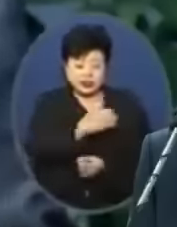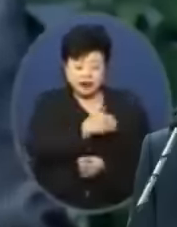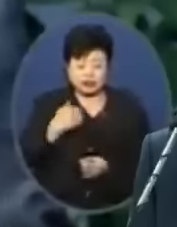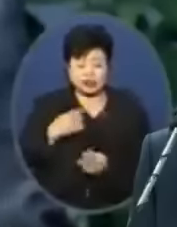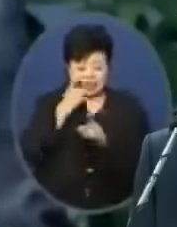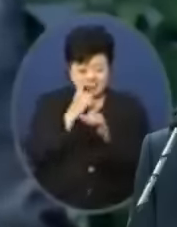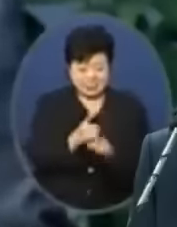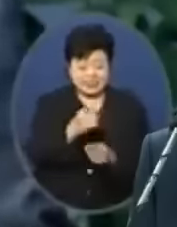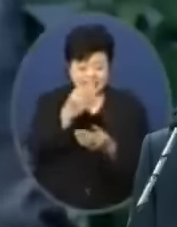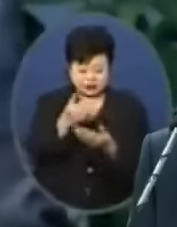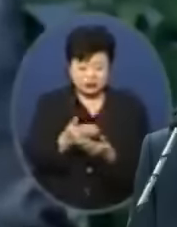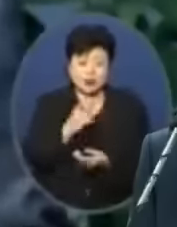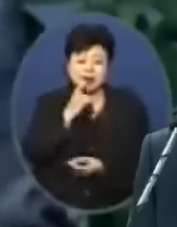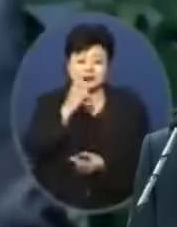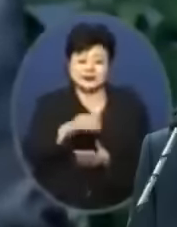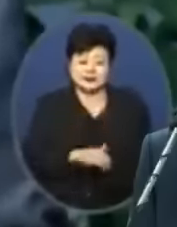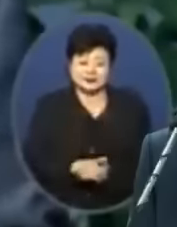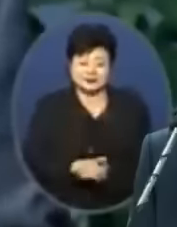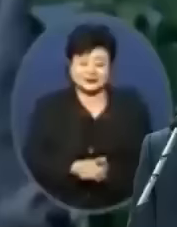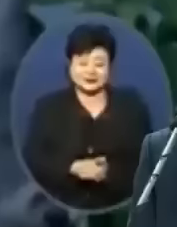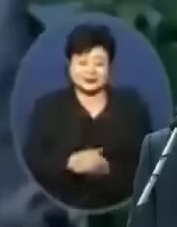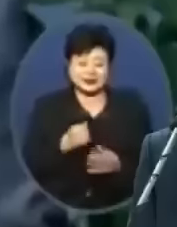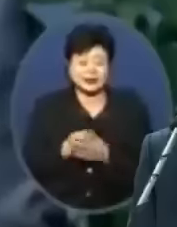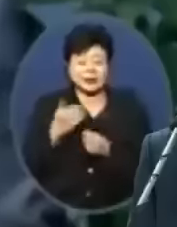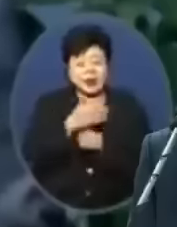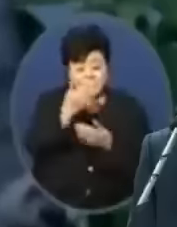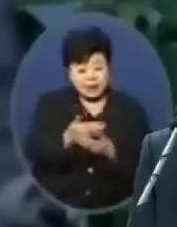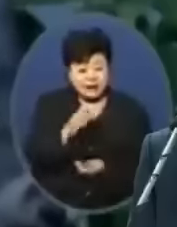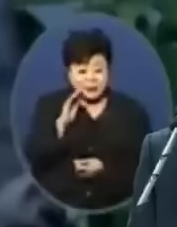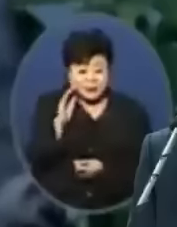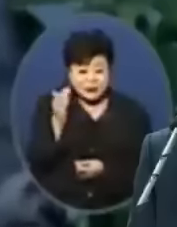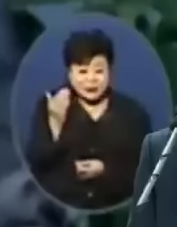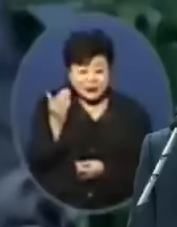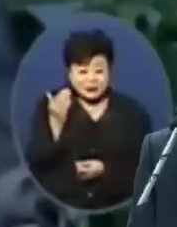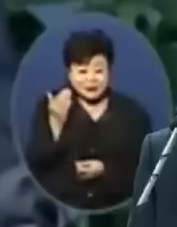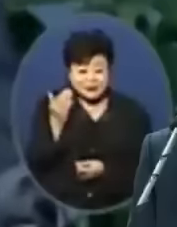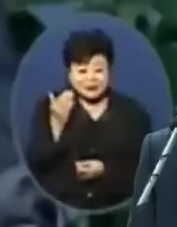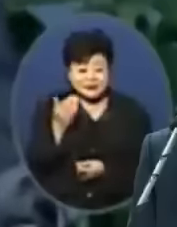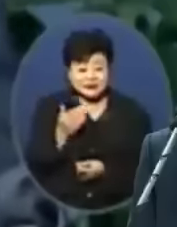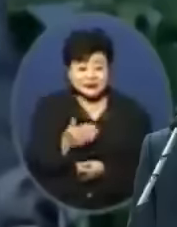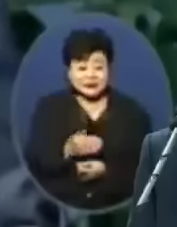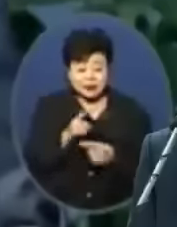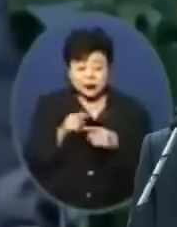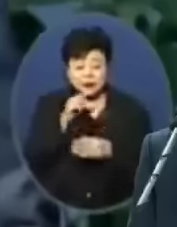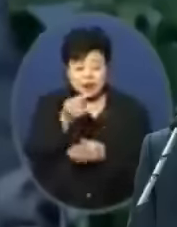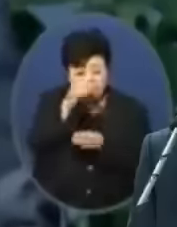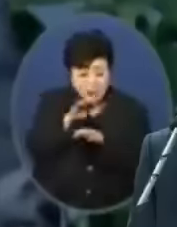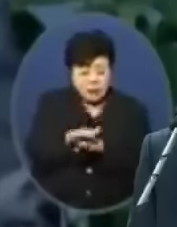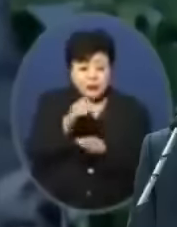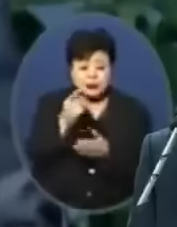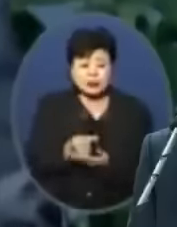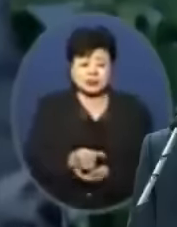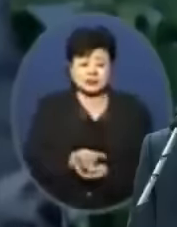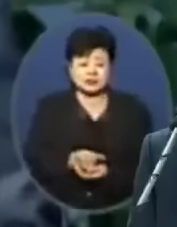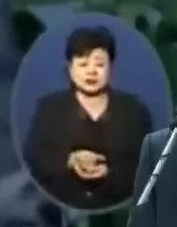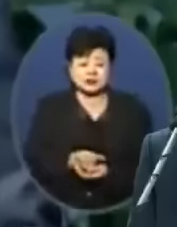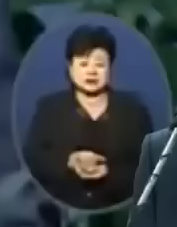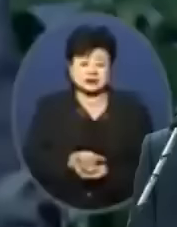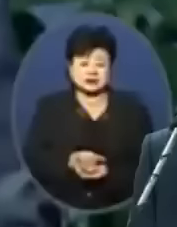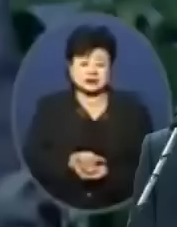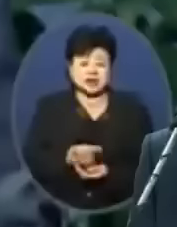넉넉히 이길 수가 있는 것입니다. 그렇기 때문에 은혜 받아야 돼요. 교회 예배드리러 와서 훌륭한